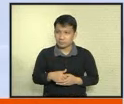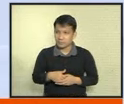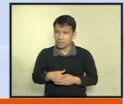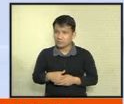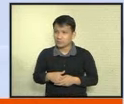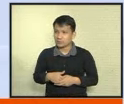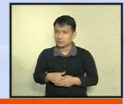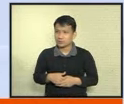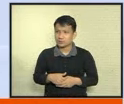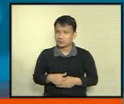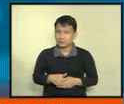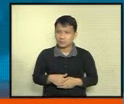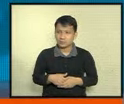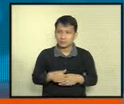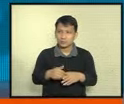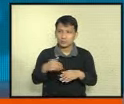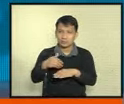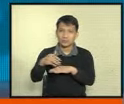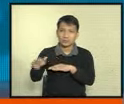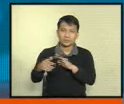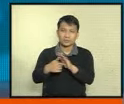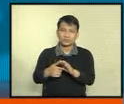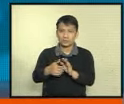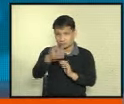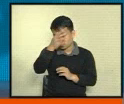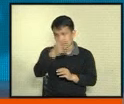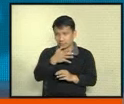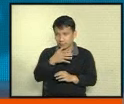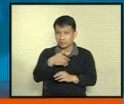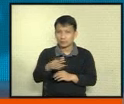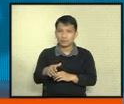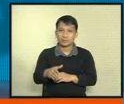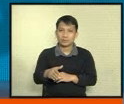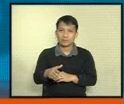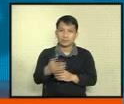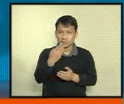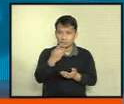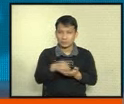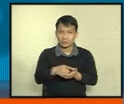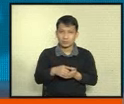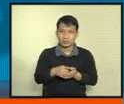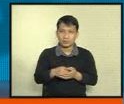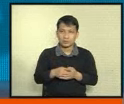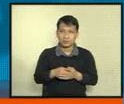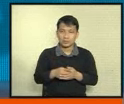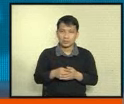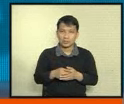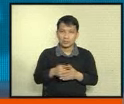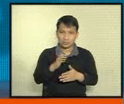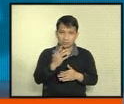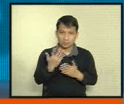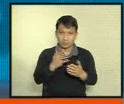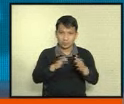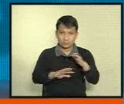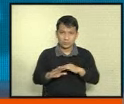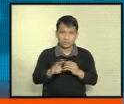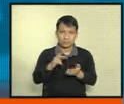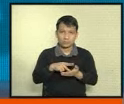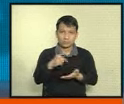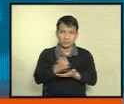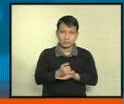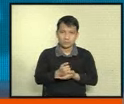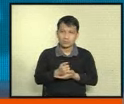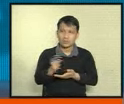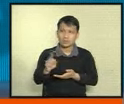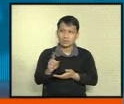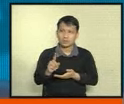Opo, ayun po yung pinadala sa kanya ng parents ko para ipaayos ang birth certificate and passport. Anong nangyari po sa birth